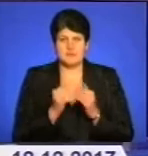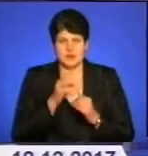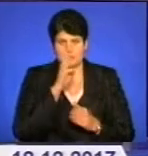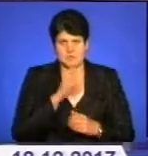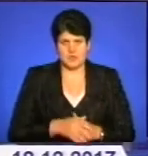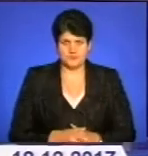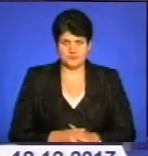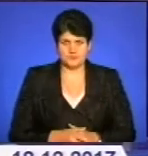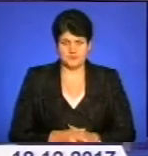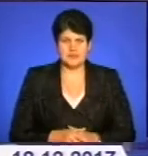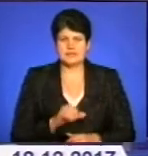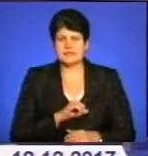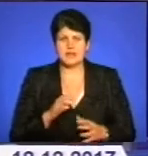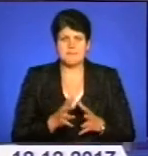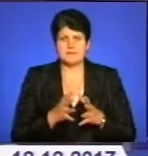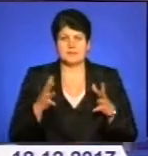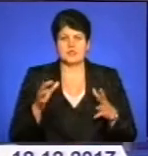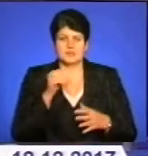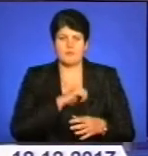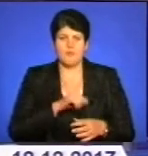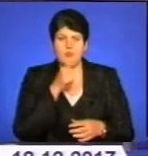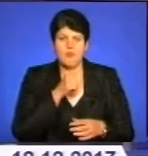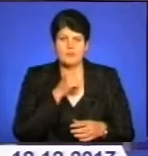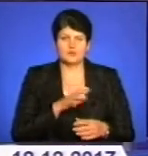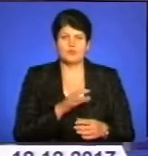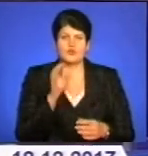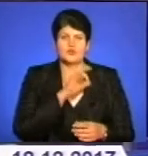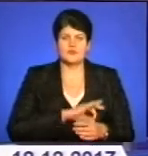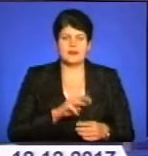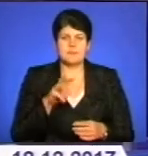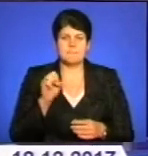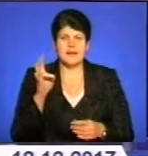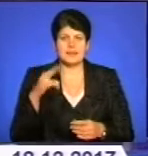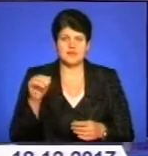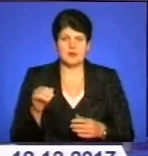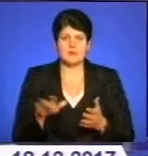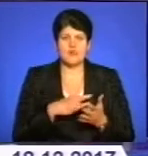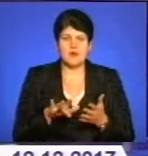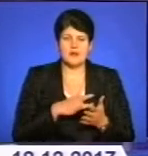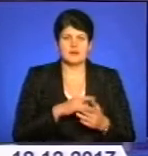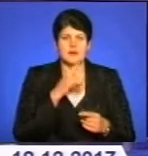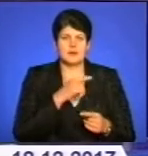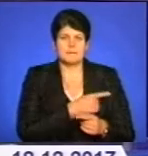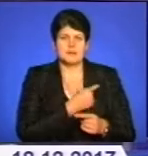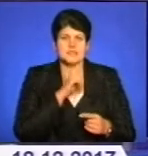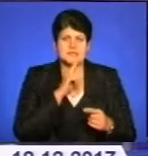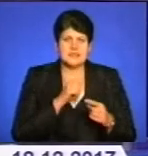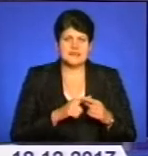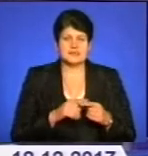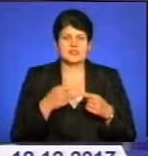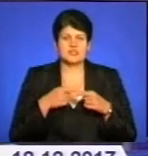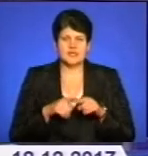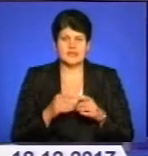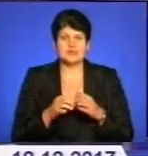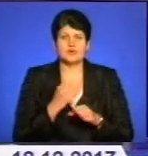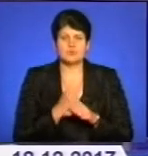зарплатою. Найбільшим попитом в області серед спеціалістів користувались менеджери, бухгалтери, медсестри, інженери. Серед робітників –